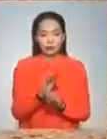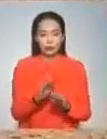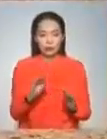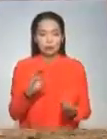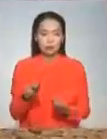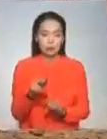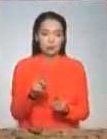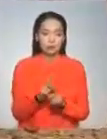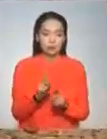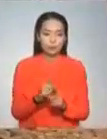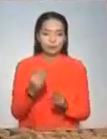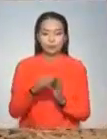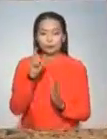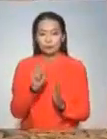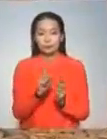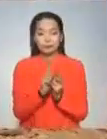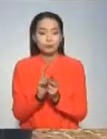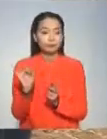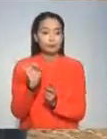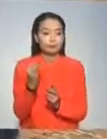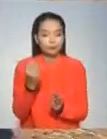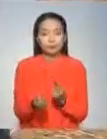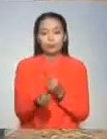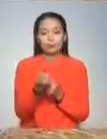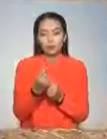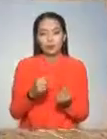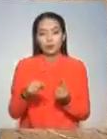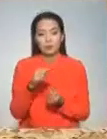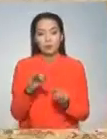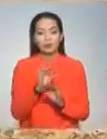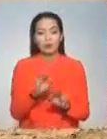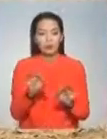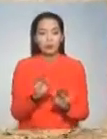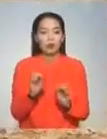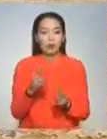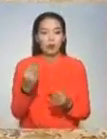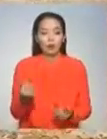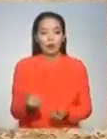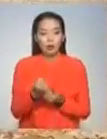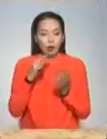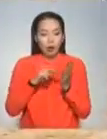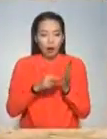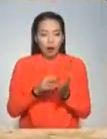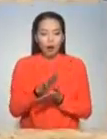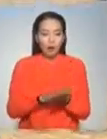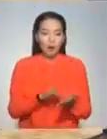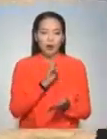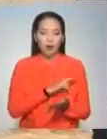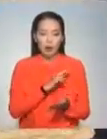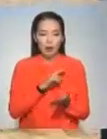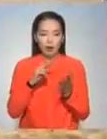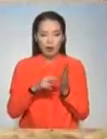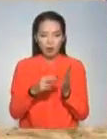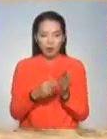Кандидат в президенты ознакомилась с историей становления бизнеса и рассказала, какую поддержку планируют оказать бизнесменам в